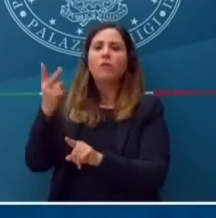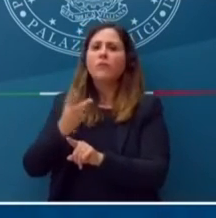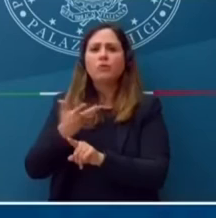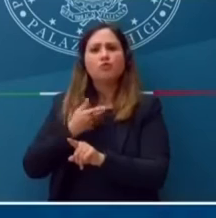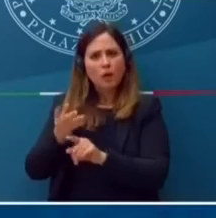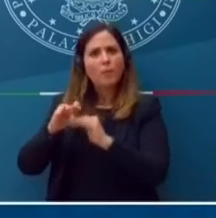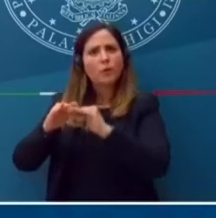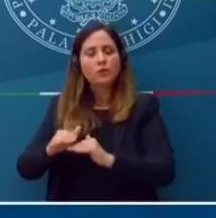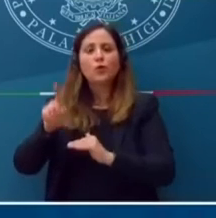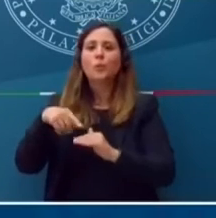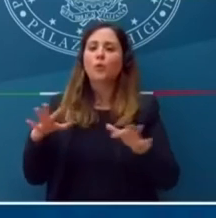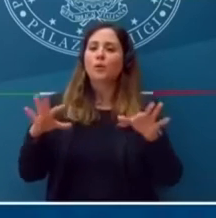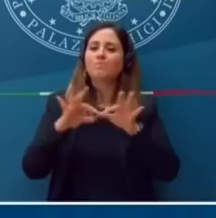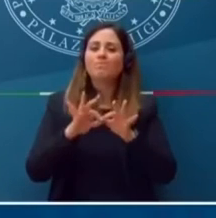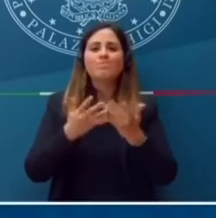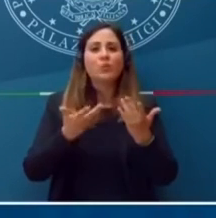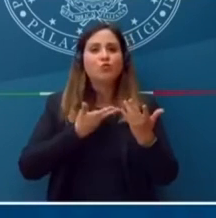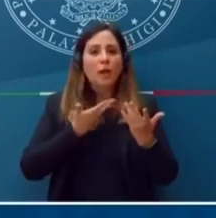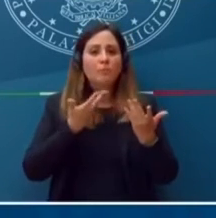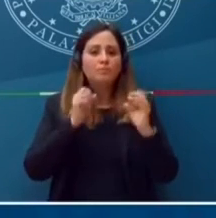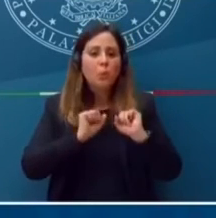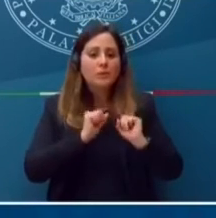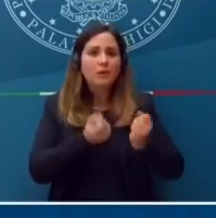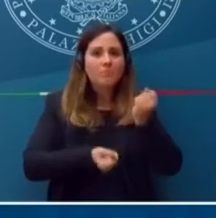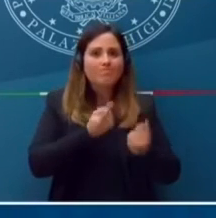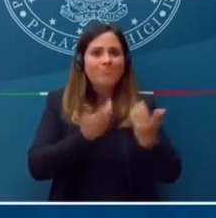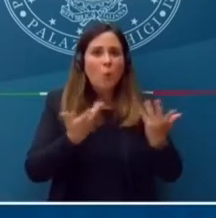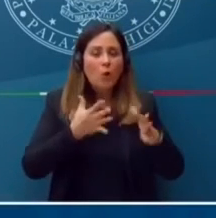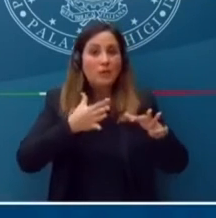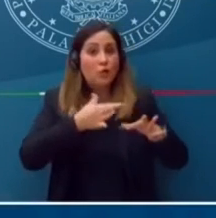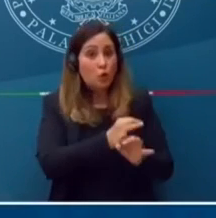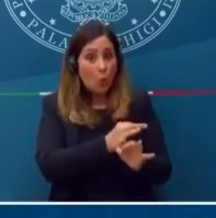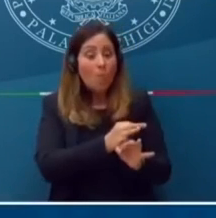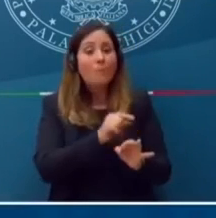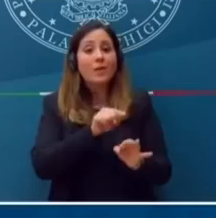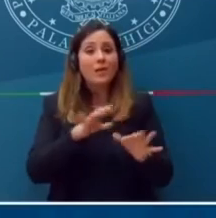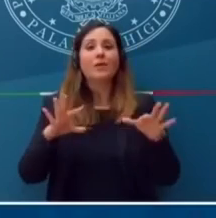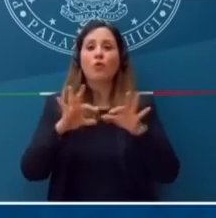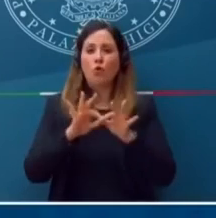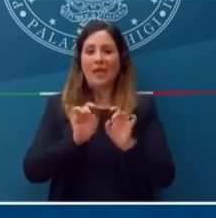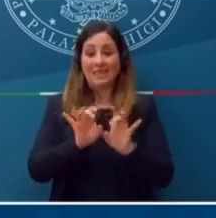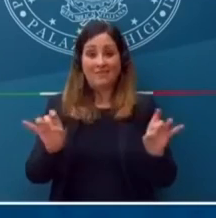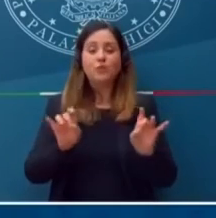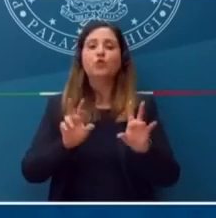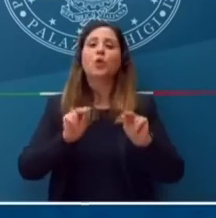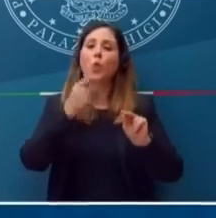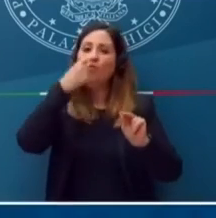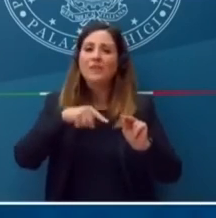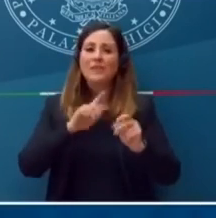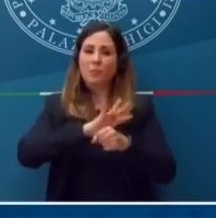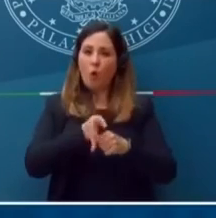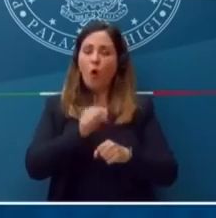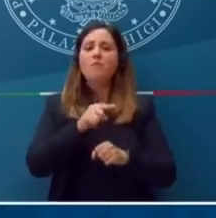di complicanze trombotiche che connotano l'infezione da nuovo coronavirus.